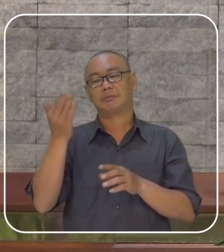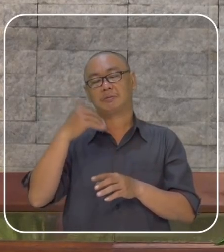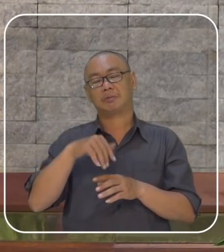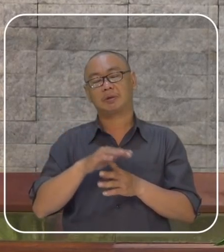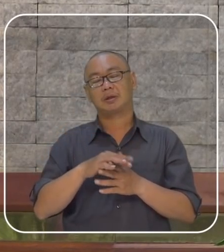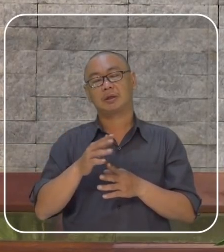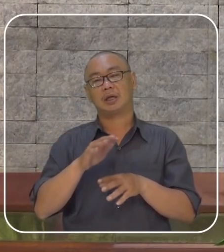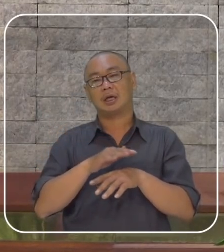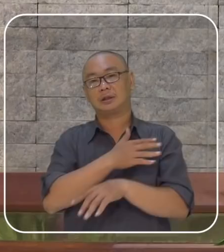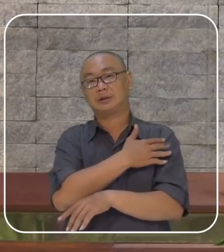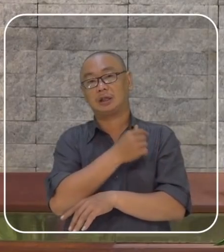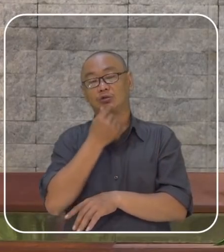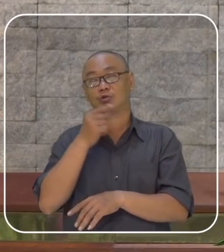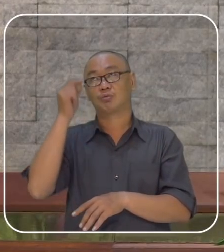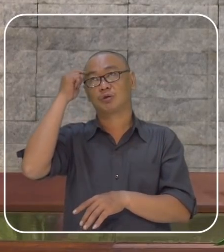akan iman percaya kita.